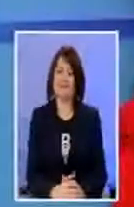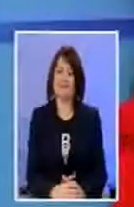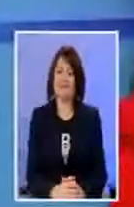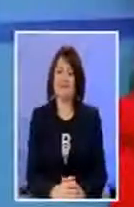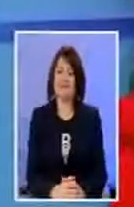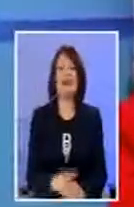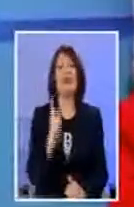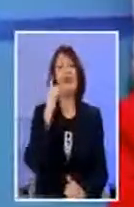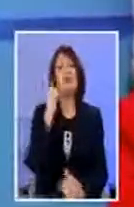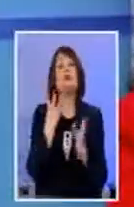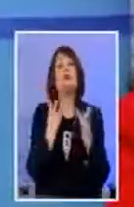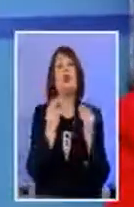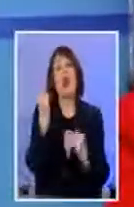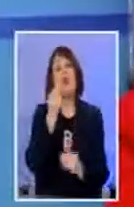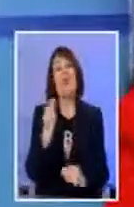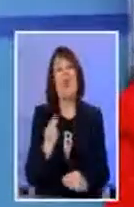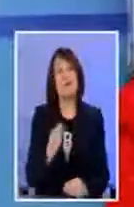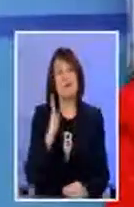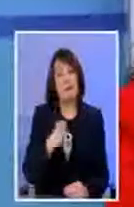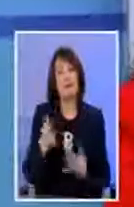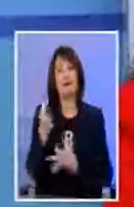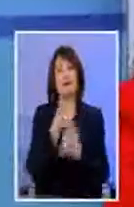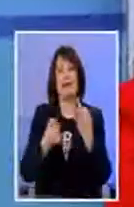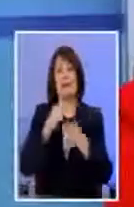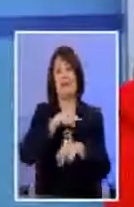Νομίζω θίξαμε τα περισσότερα από όσα θα μπορούσαμε να θίξουμε